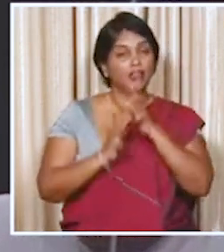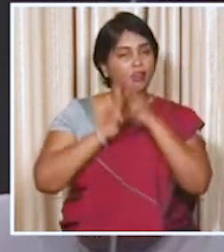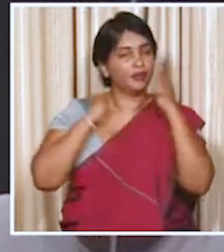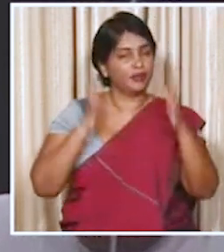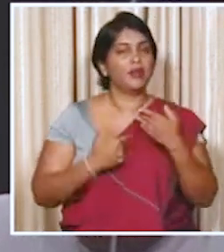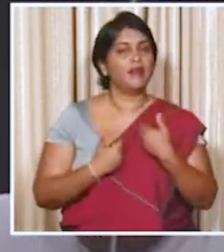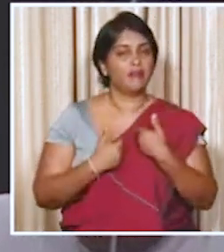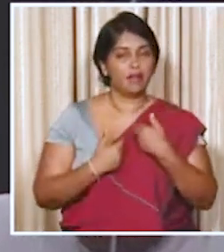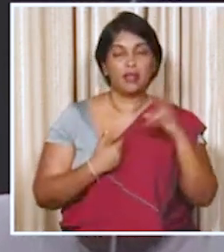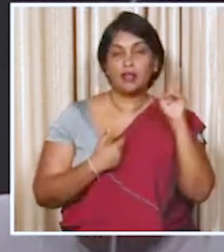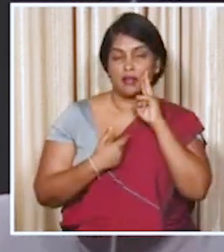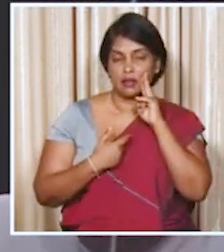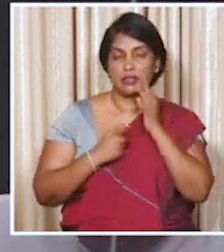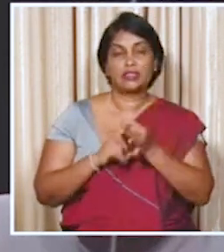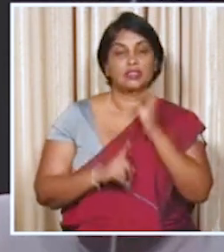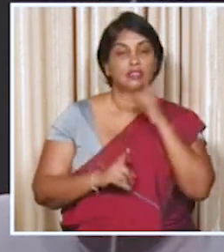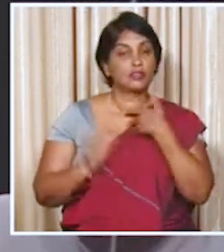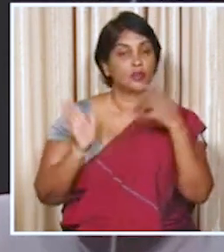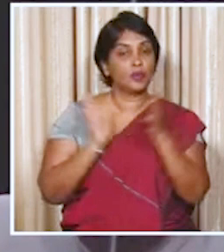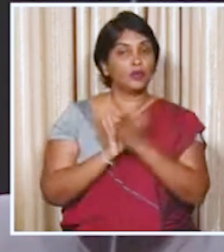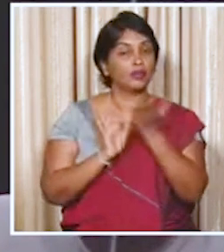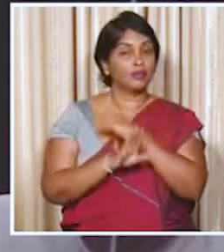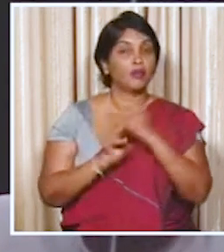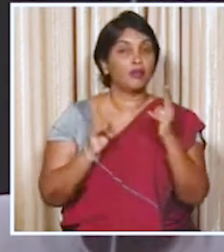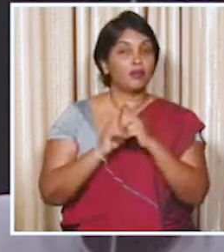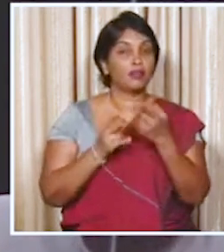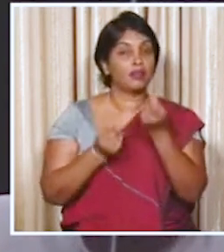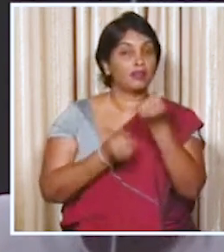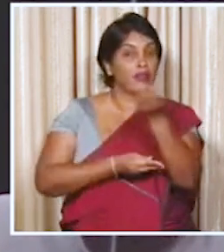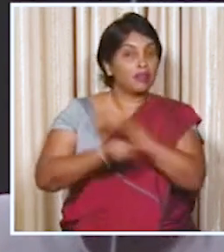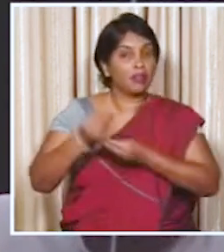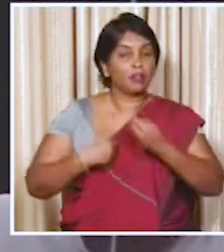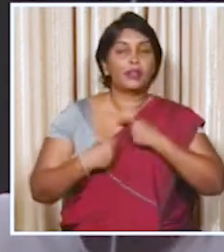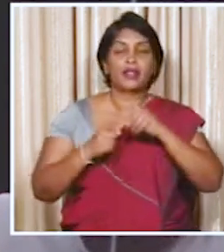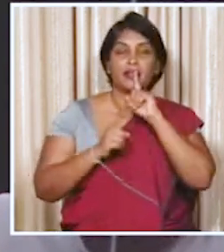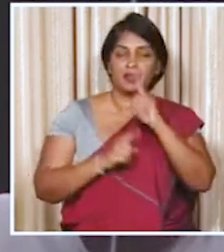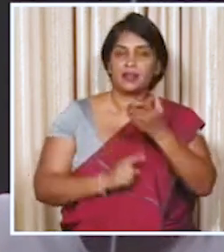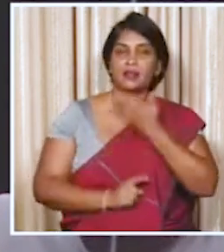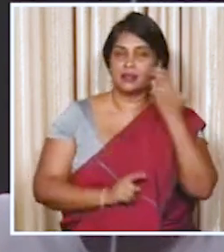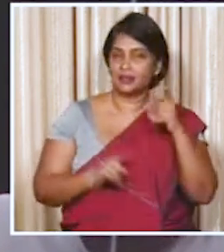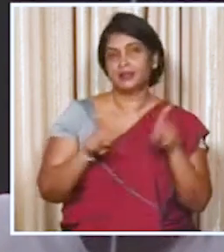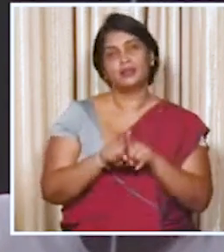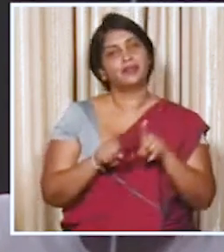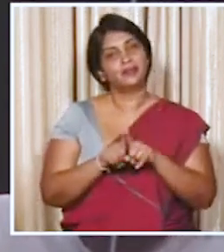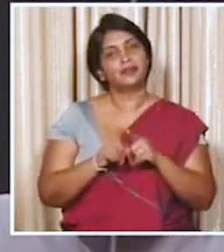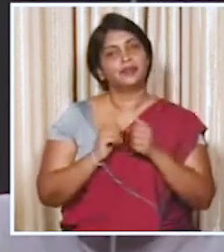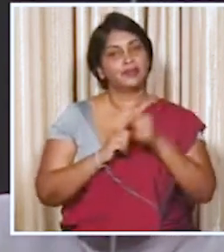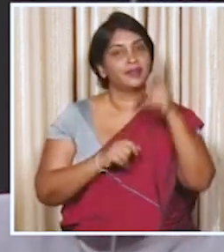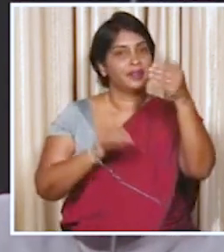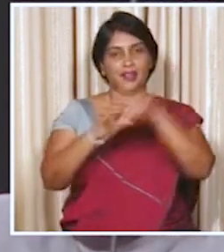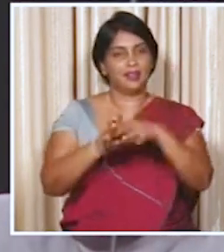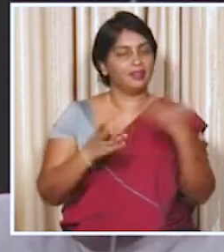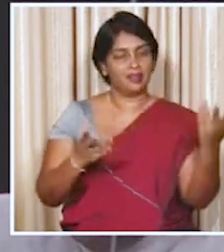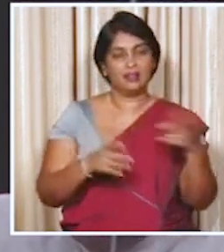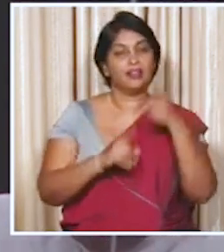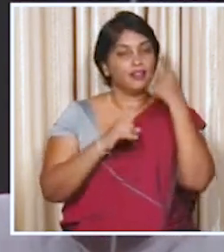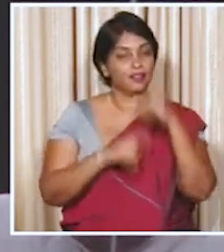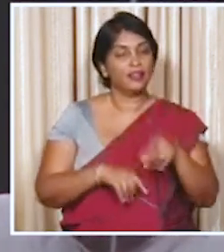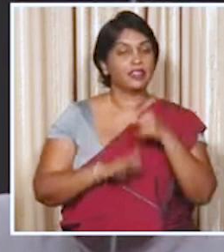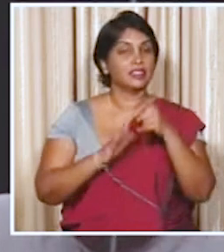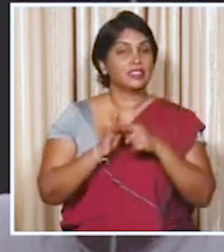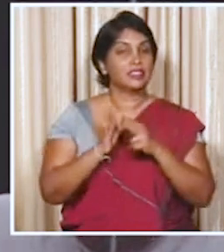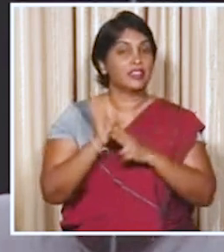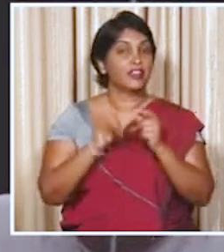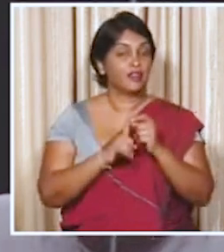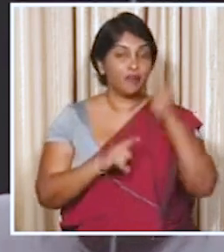තියෙනවා. රනිල් වික්‍රමසිංහ ජනාධිපතිතුමාත් එක්ක පහුගිය කාලේ ටොයිලට් එකේ සල්ලි ගත්තේ වයි ඔක්කොම කියන්න පුළුවන් අපිට. ඉතින් ඒ කාලේ ඔබතුමිය නෑ. ඉතින් ඒ නිසා ජනතා විමුක්ති